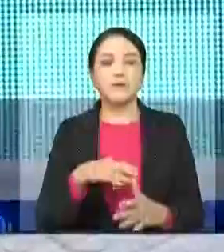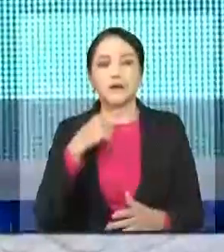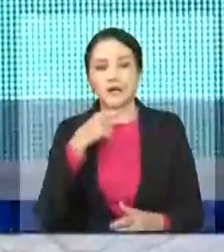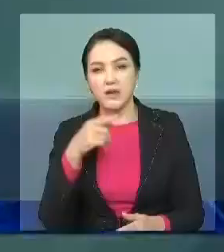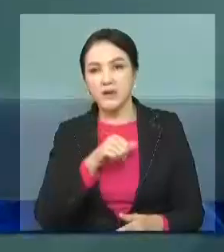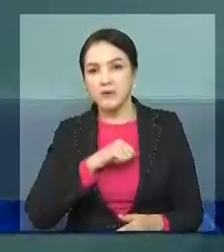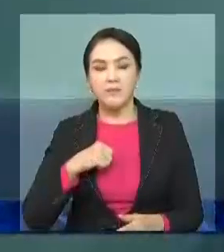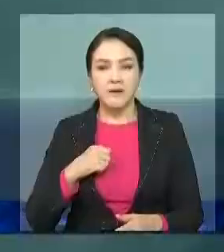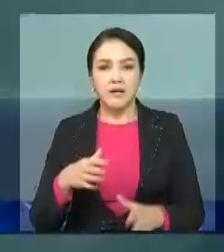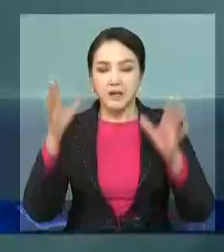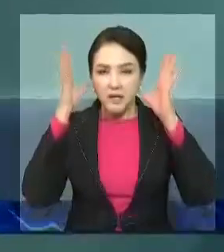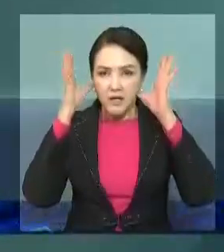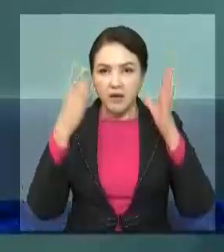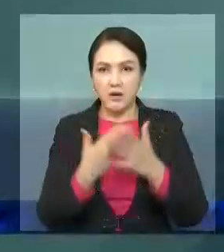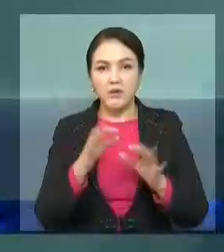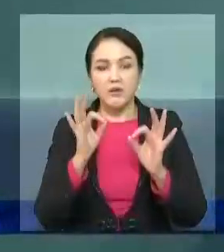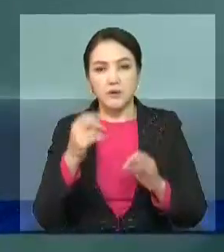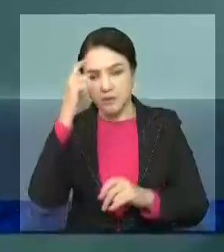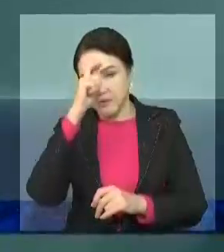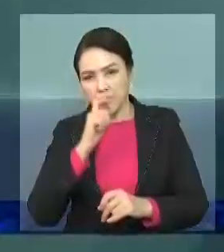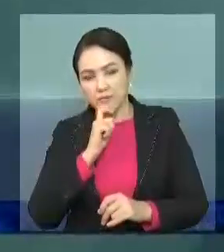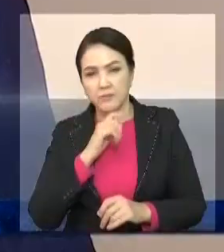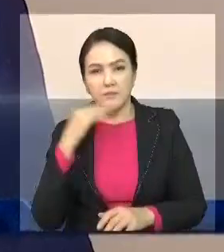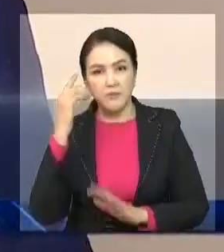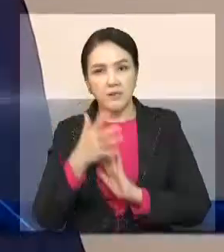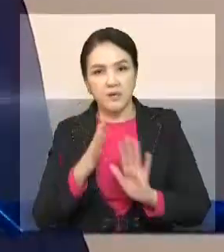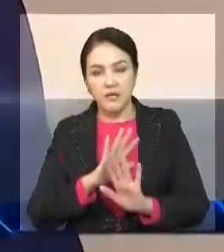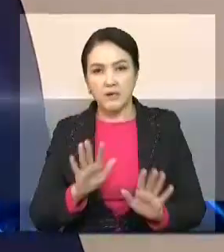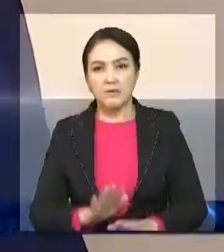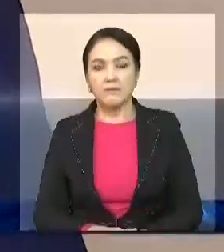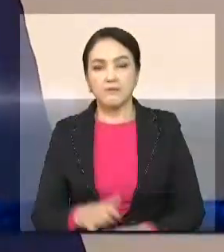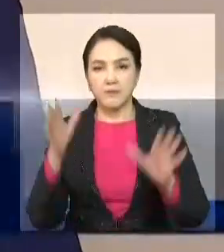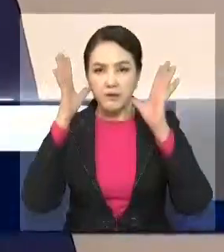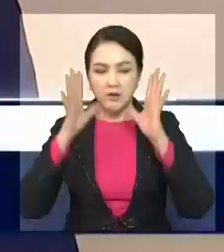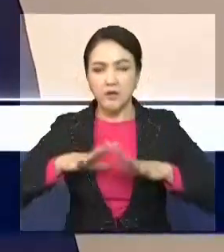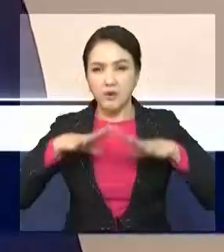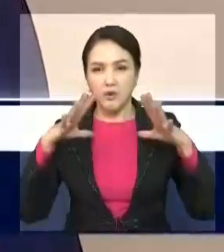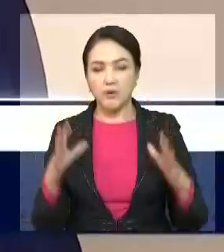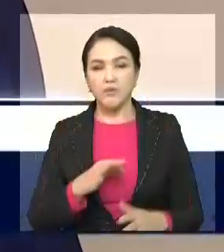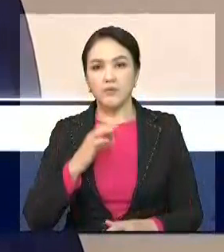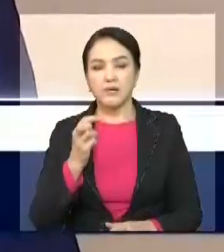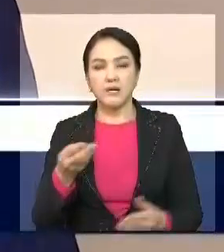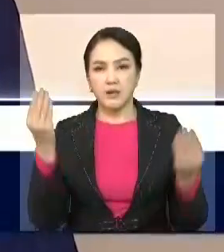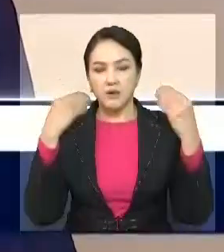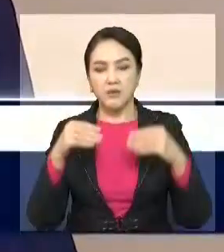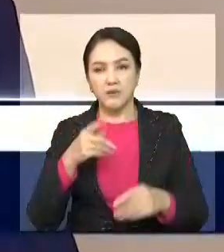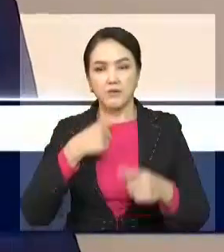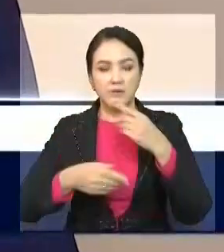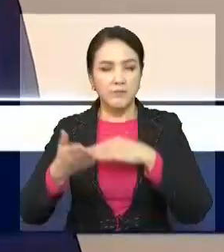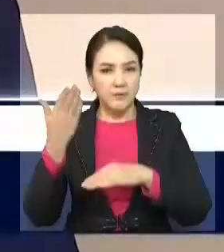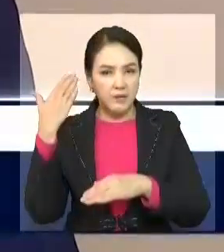дегендердің өзі оны діни тұрғыдан дұрыс түсіне алмайды, дейді маман. Бұл дін бізге үлкен жаулық, біздің ата-бабамыздың